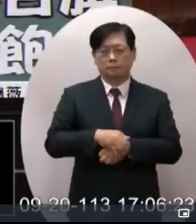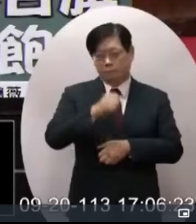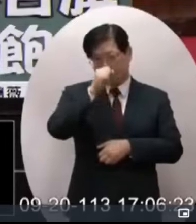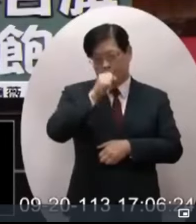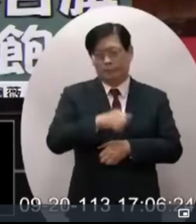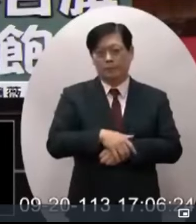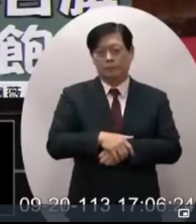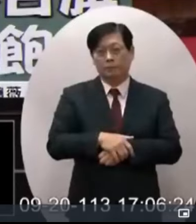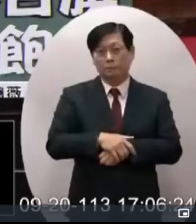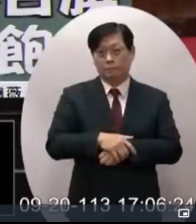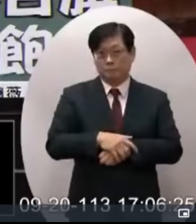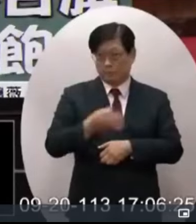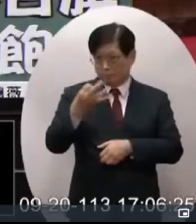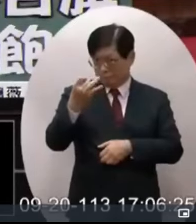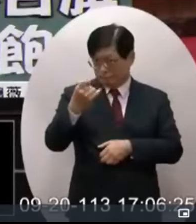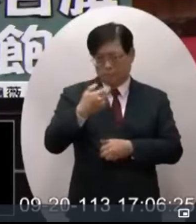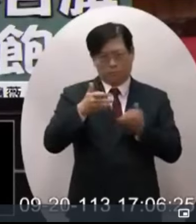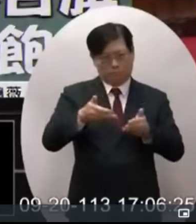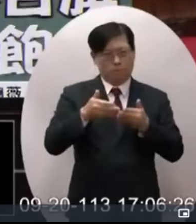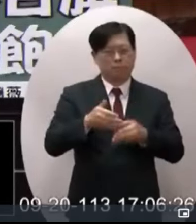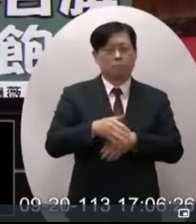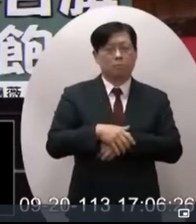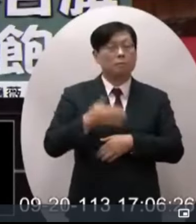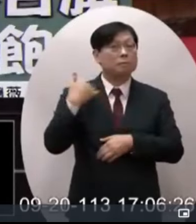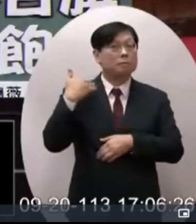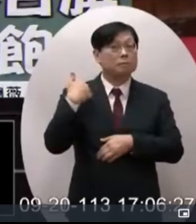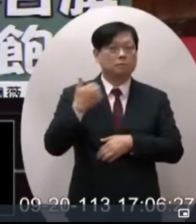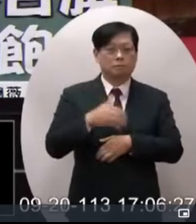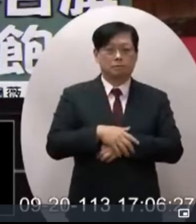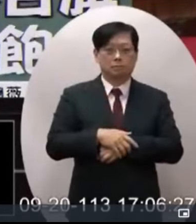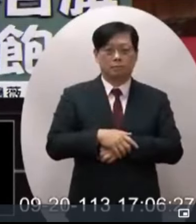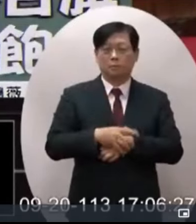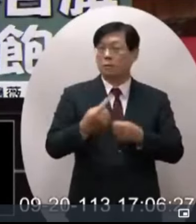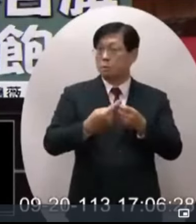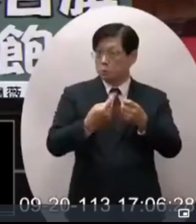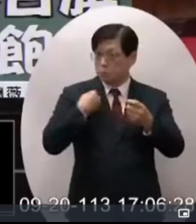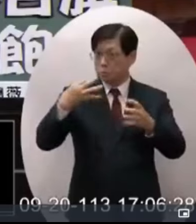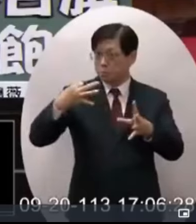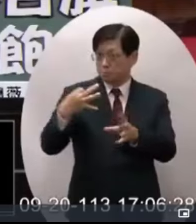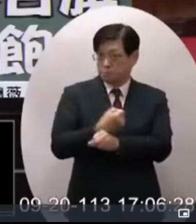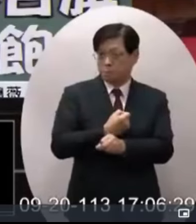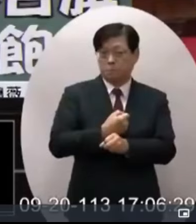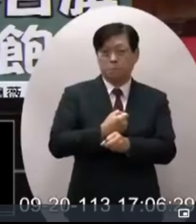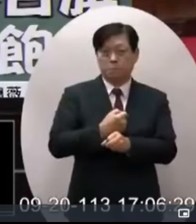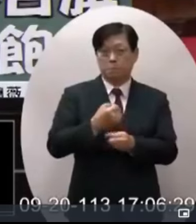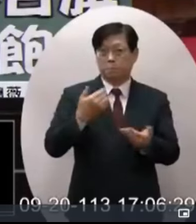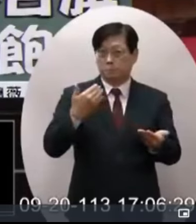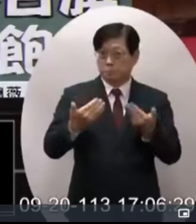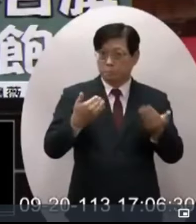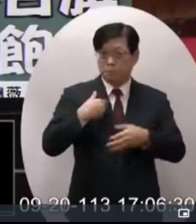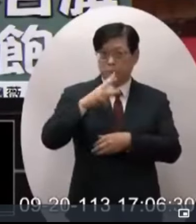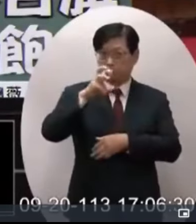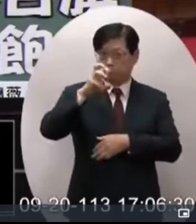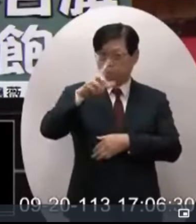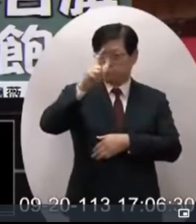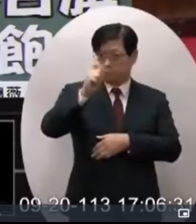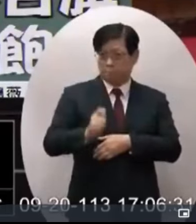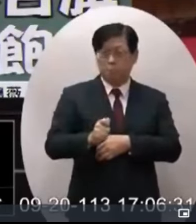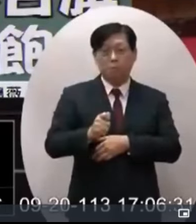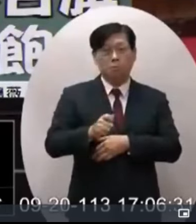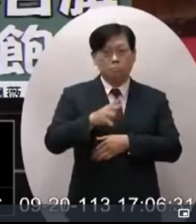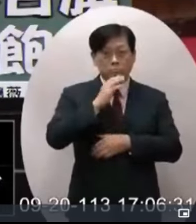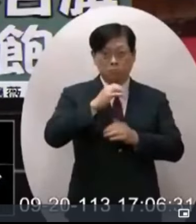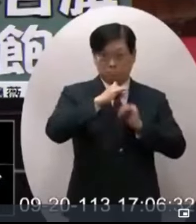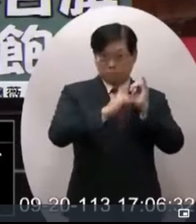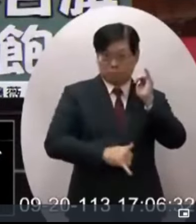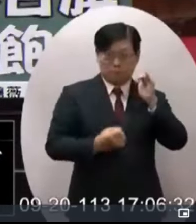好，这个金额很重要。当时就说去年财损金额达到88亿元，创